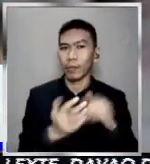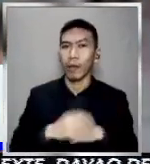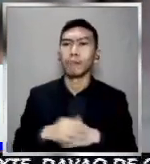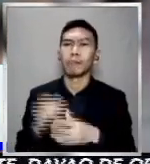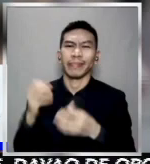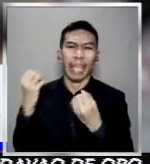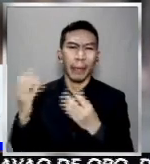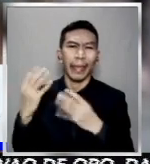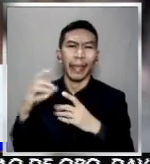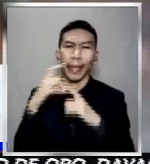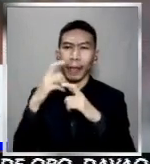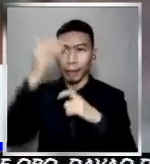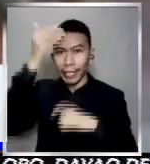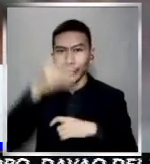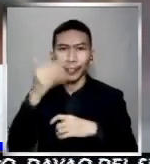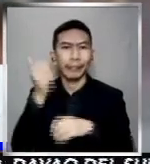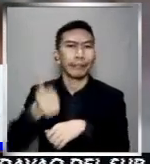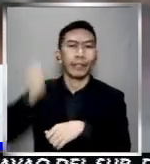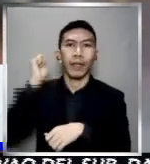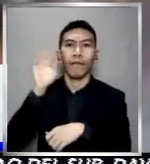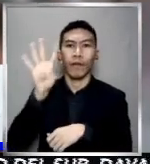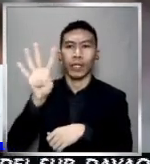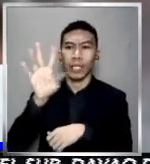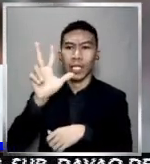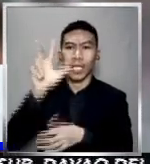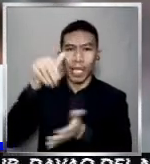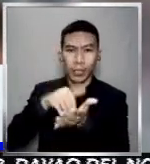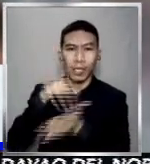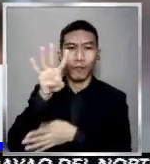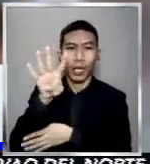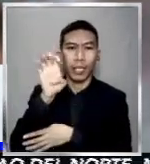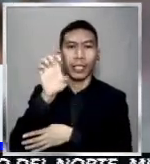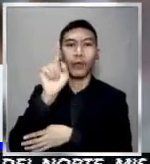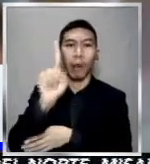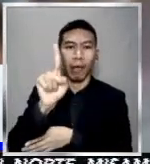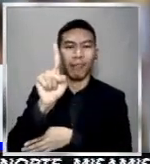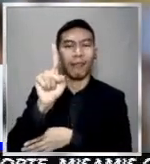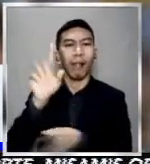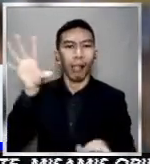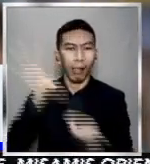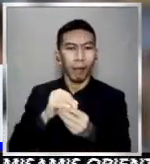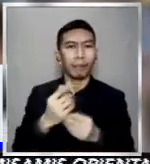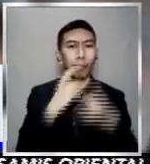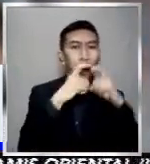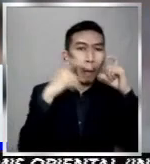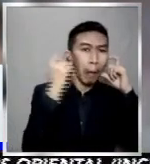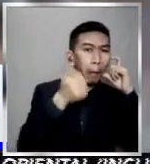sa 43,401 at ang hindi naman nagsusuot ng face mask ay umabot na sa